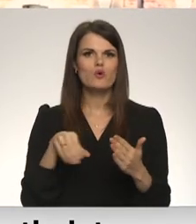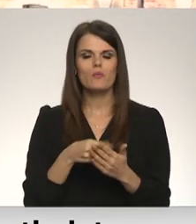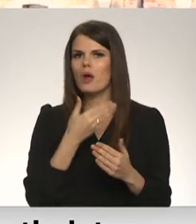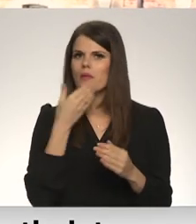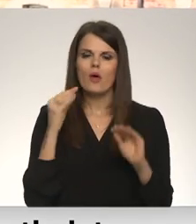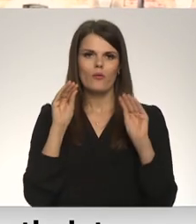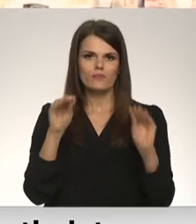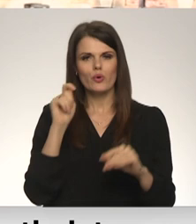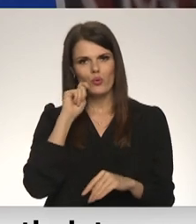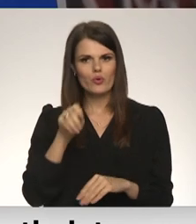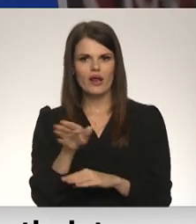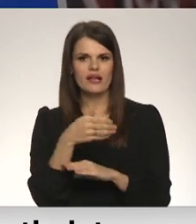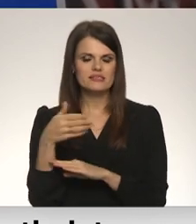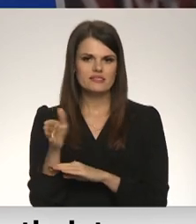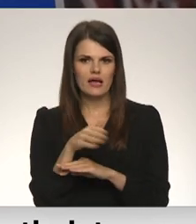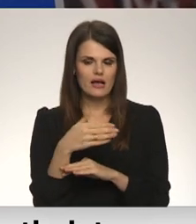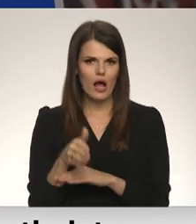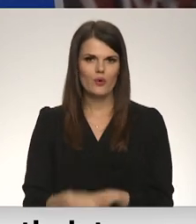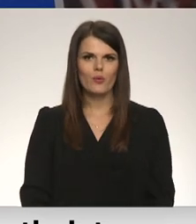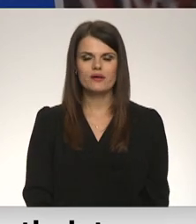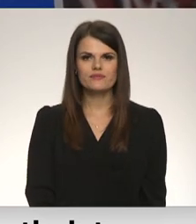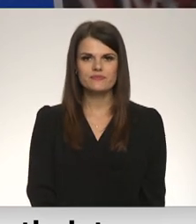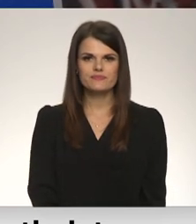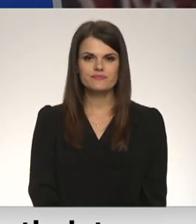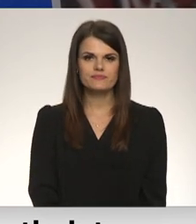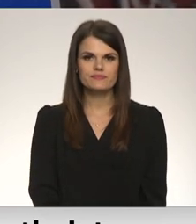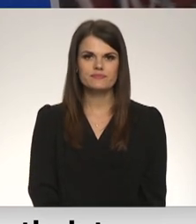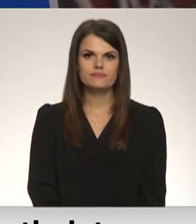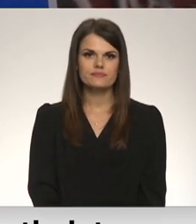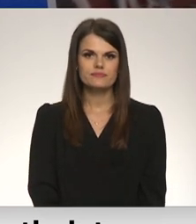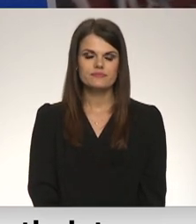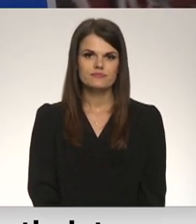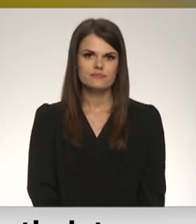nav izkārts Ukrainas karoks. Dinija Ļemļanova, Tenis Bikovskis, Vidzemes televīzija.